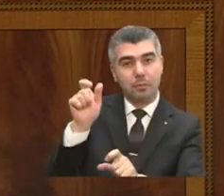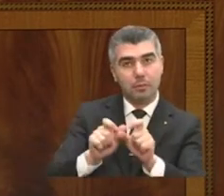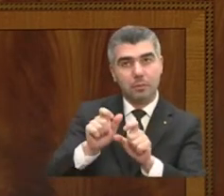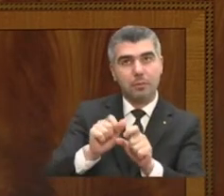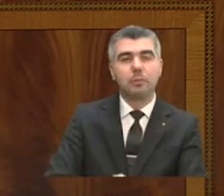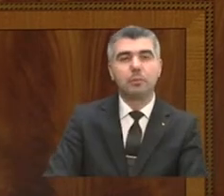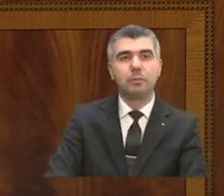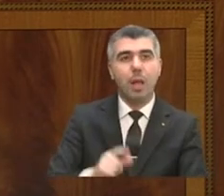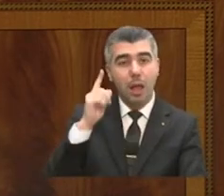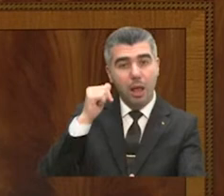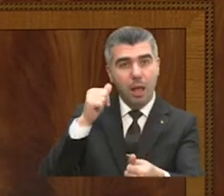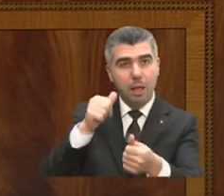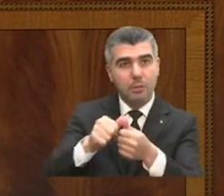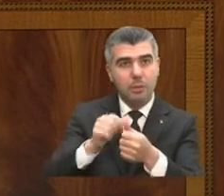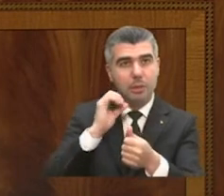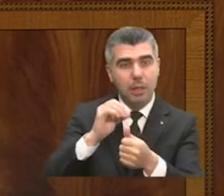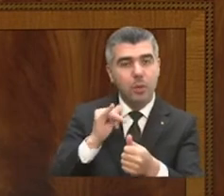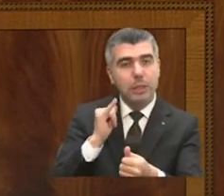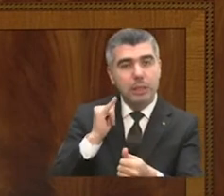et